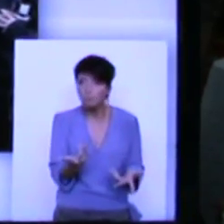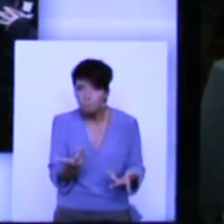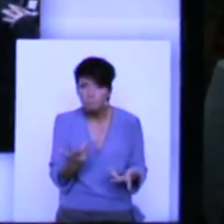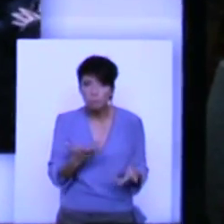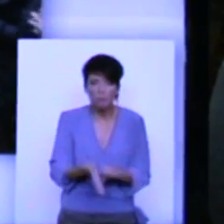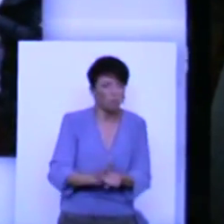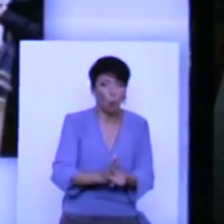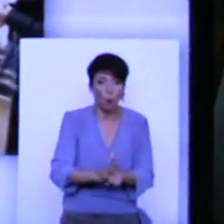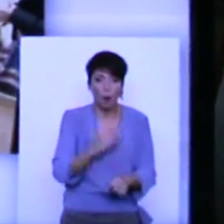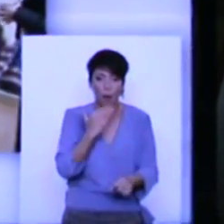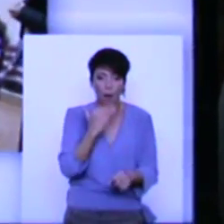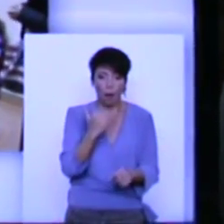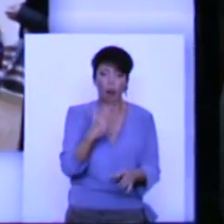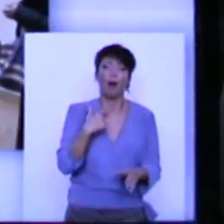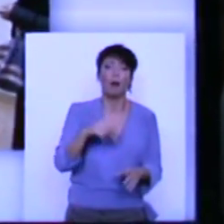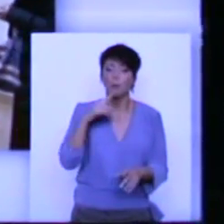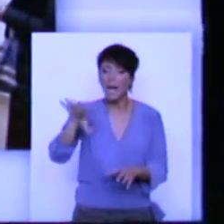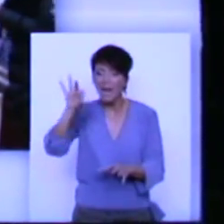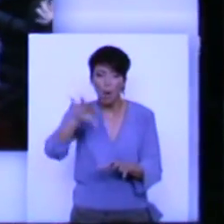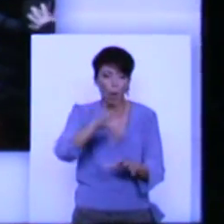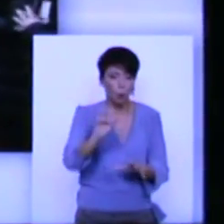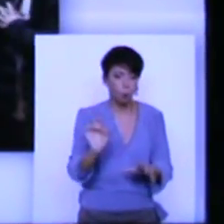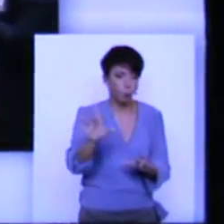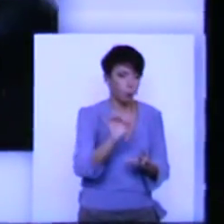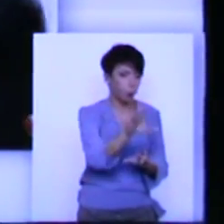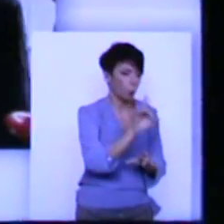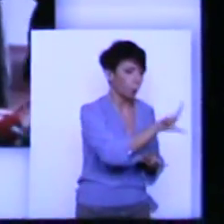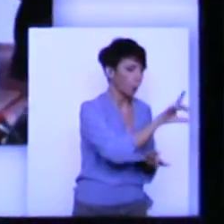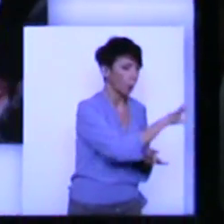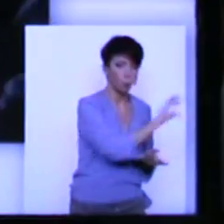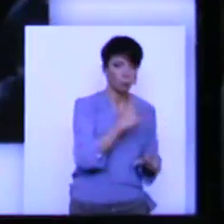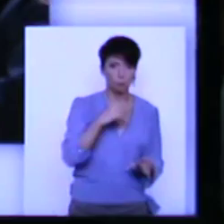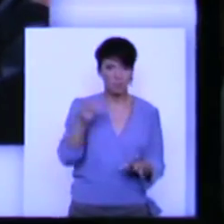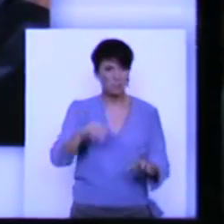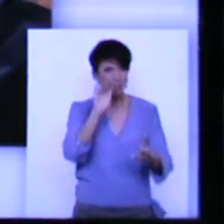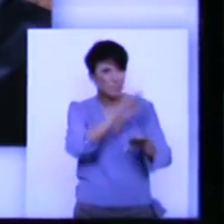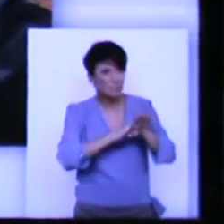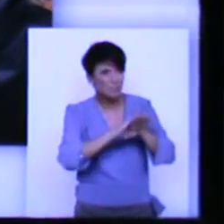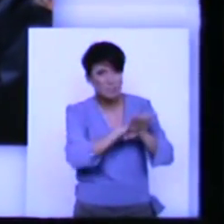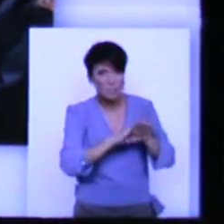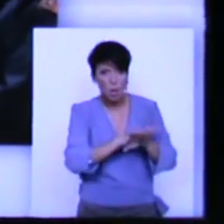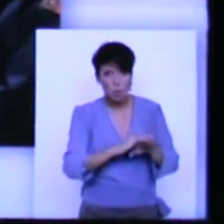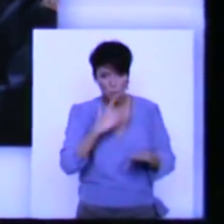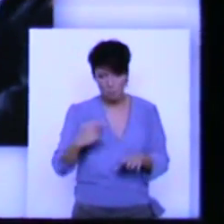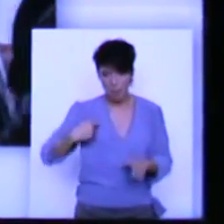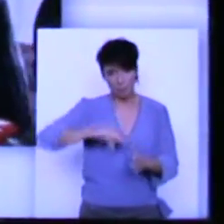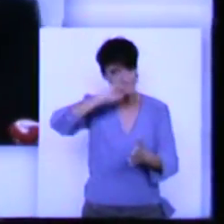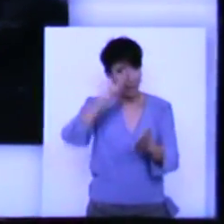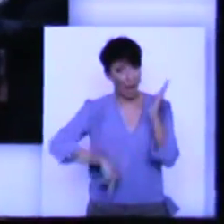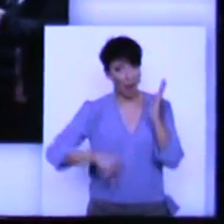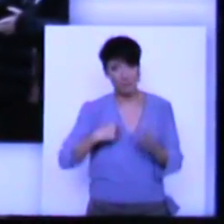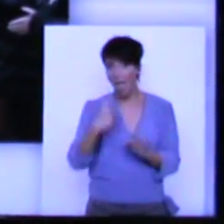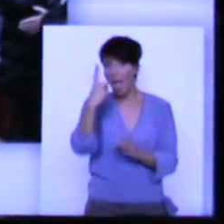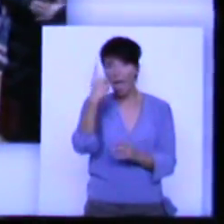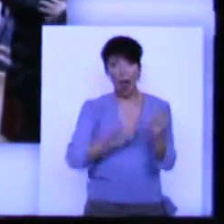Μεσημβρίας Θεσσαλονίκης διαμαρτύρονται στο προϊστάμενο πρωτοβάθμιας εκπαίδευσης που αποφάσισε, όπως λένε, να διώξει 1,5 μήνα μετά την έναρξη της